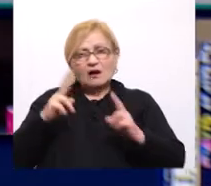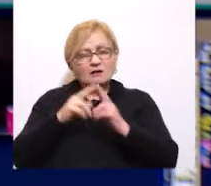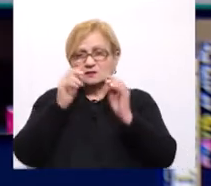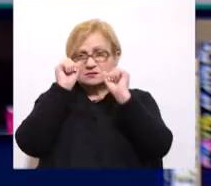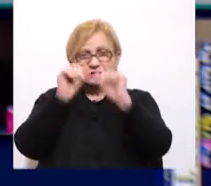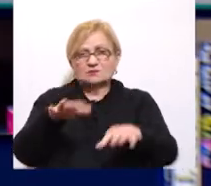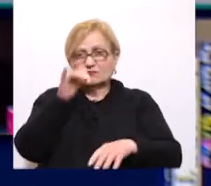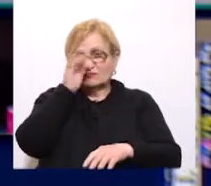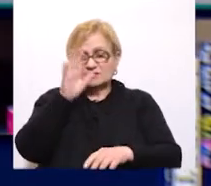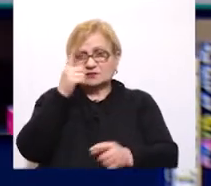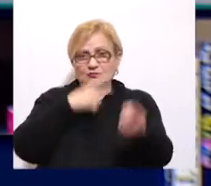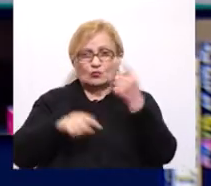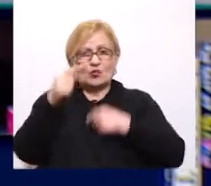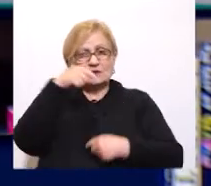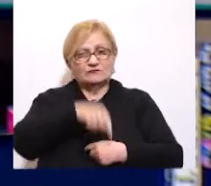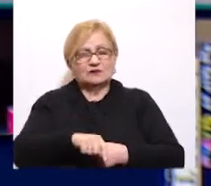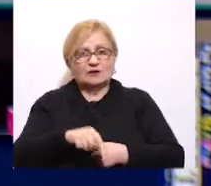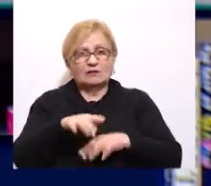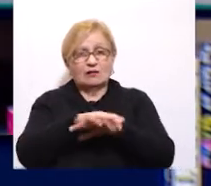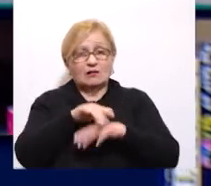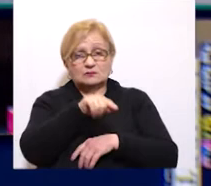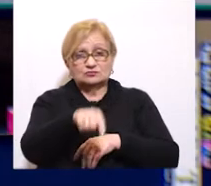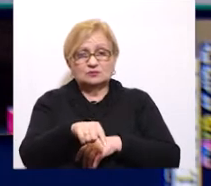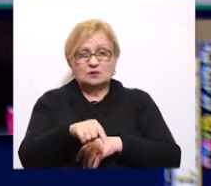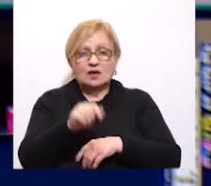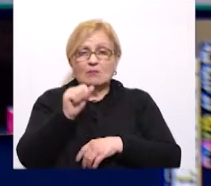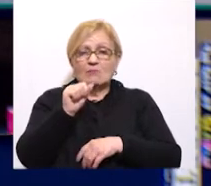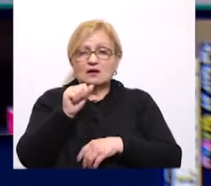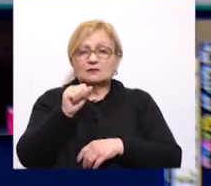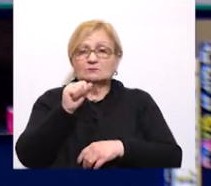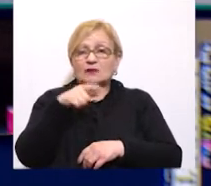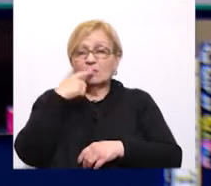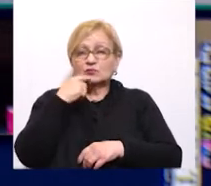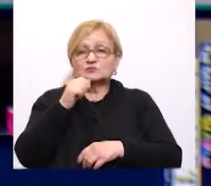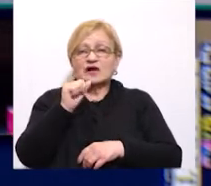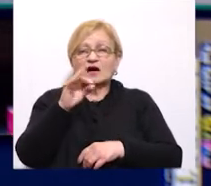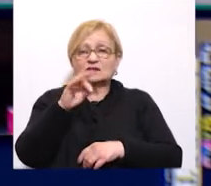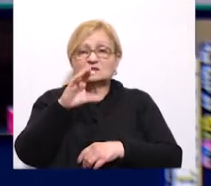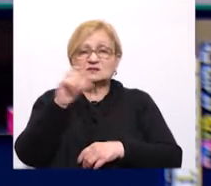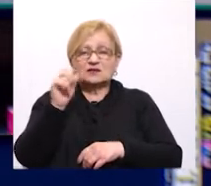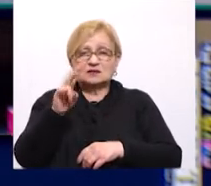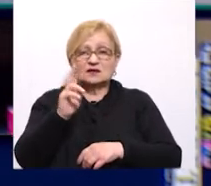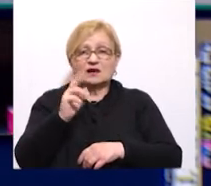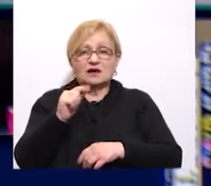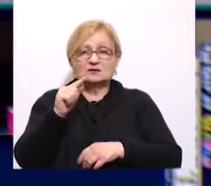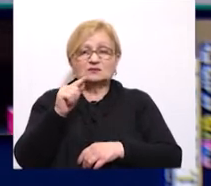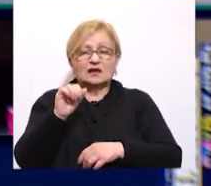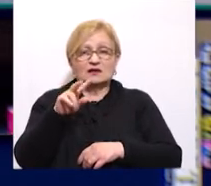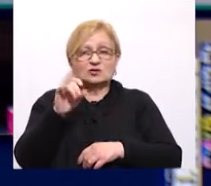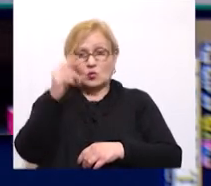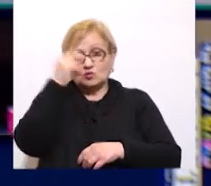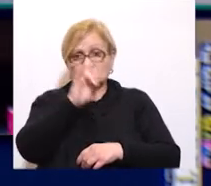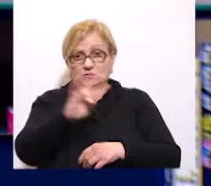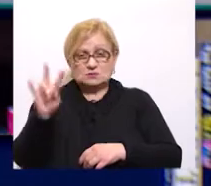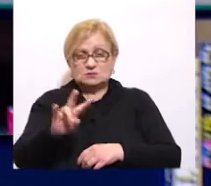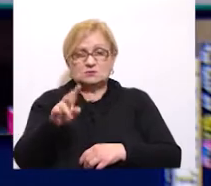ისევ ერში დაბრუნება. მაგრამ არსენ კათალიკოსი, რომელთანაც ამ თემაზე სასაუბროდ მივა,